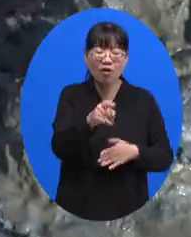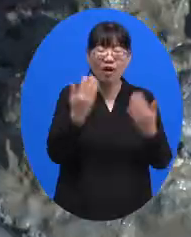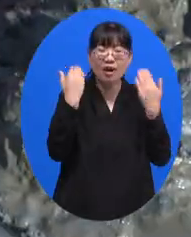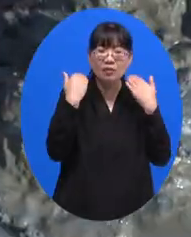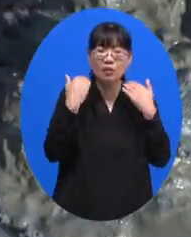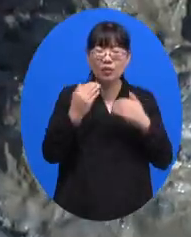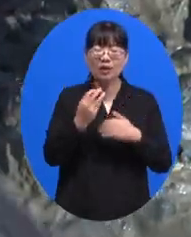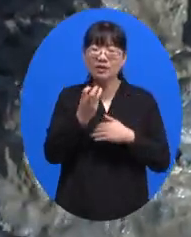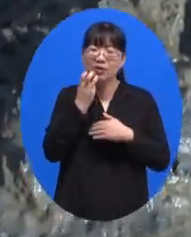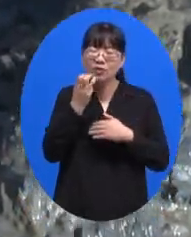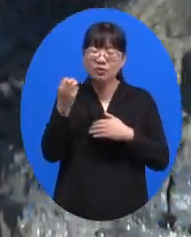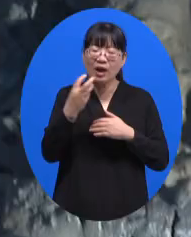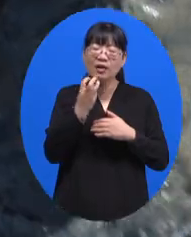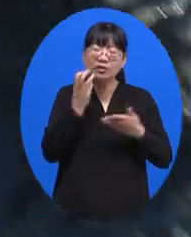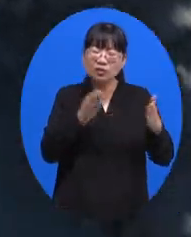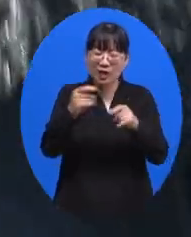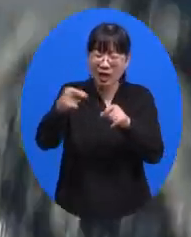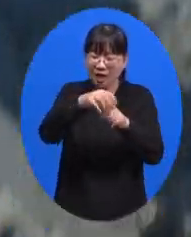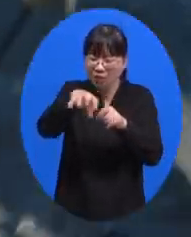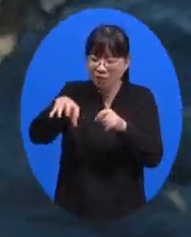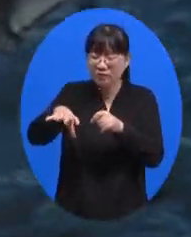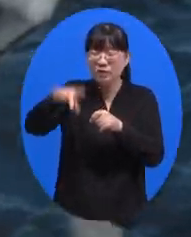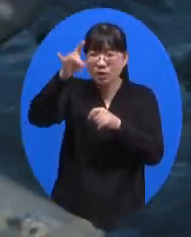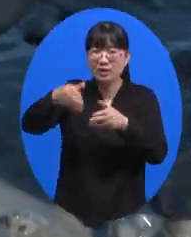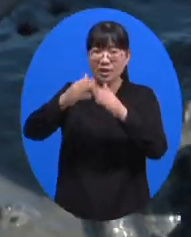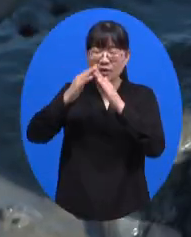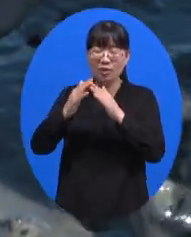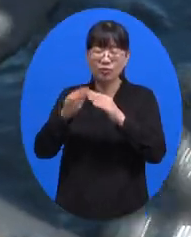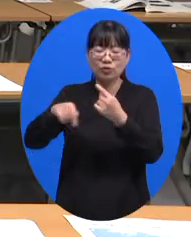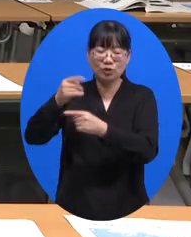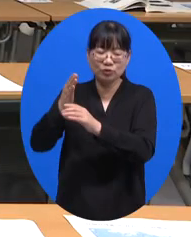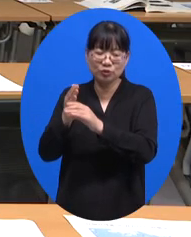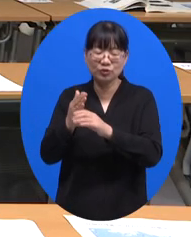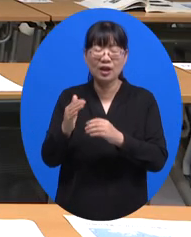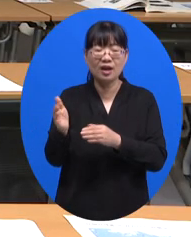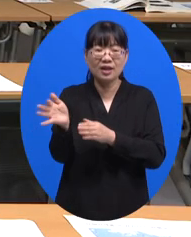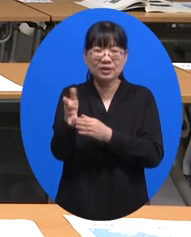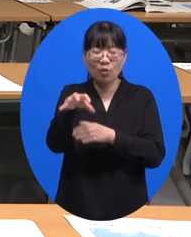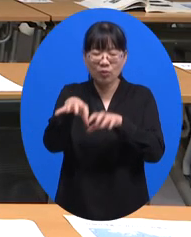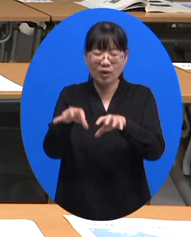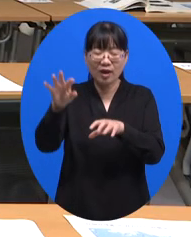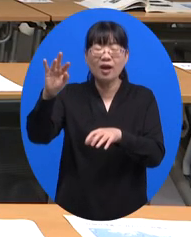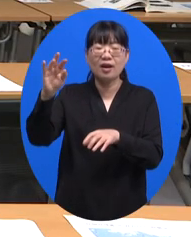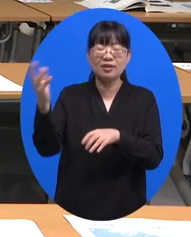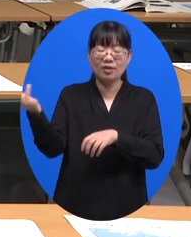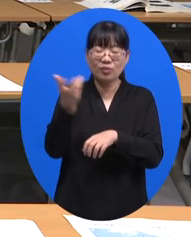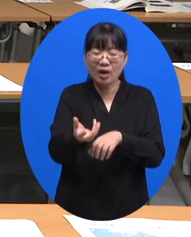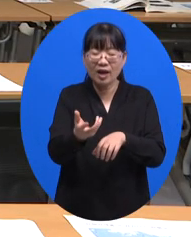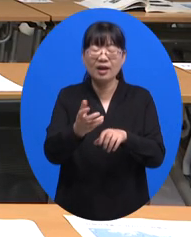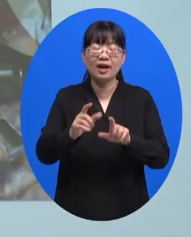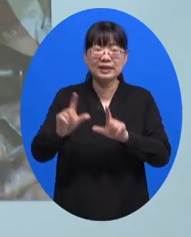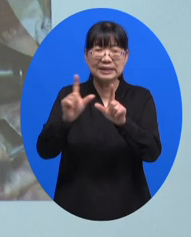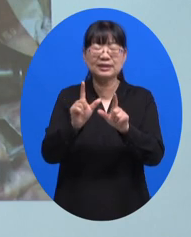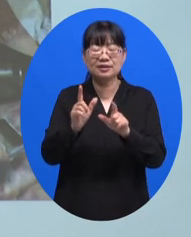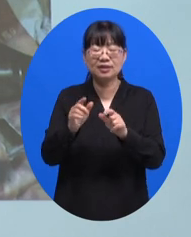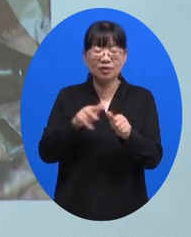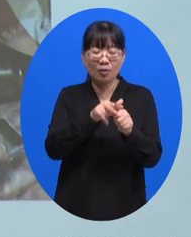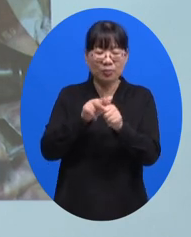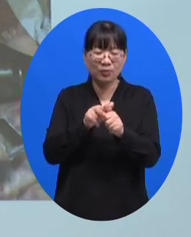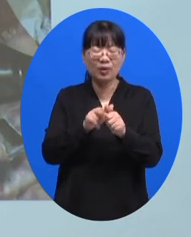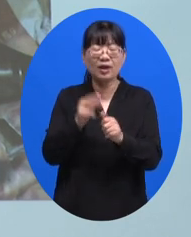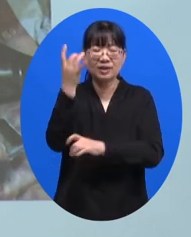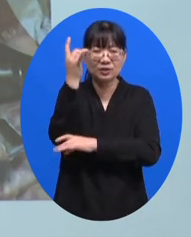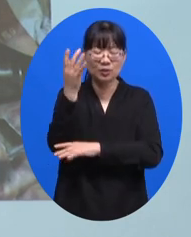수도권 최초로 만들어 운영합니다. 귀여에 대한 실질적인 정보는 물론 기초 이론 교육과 현장